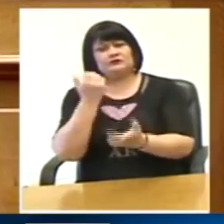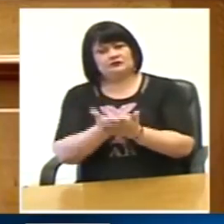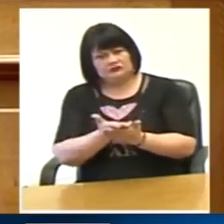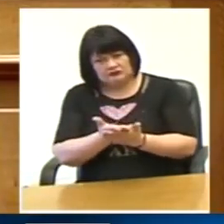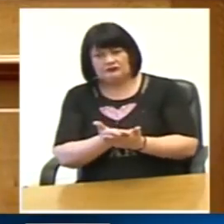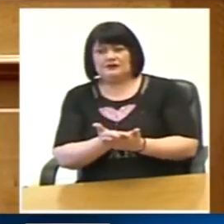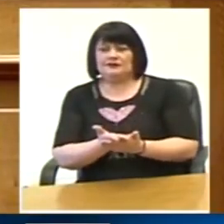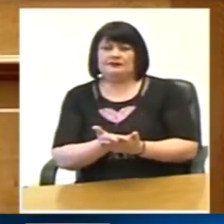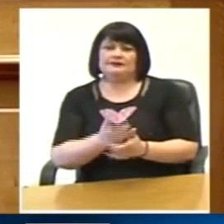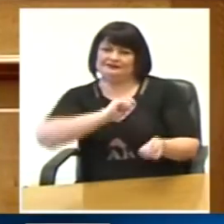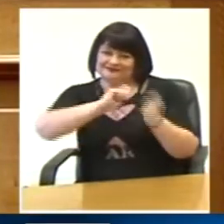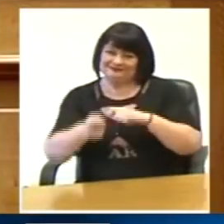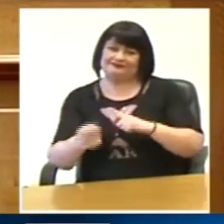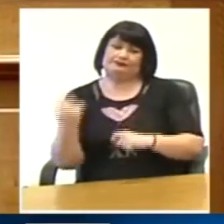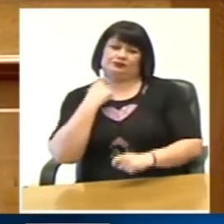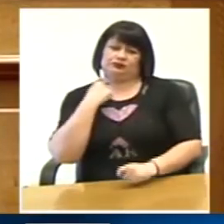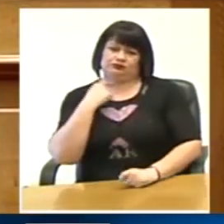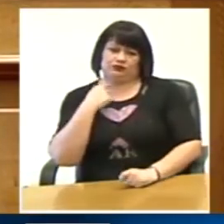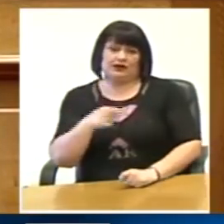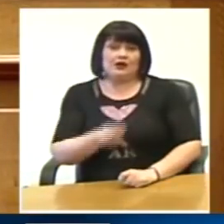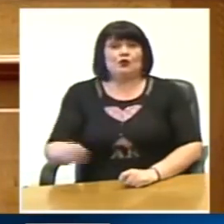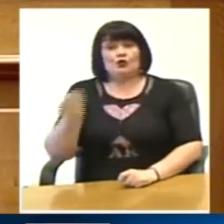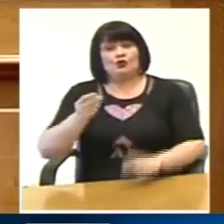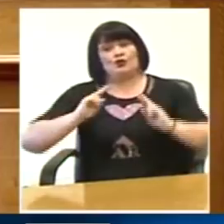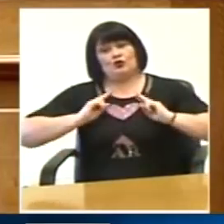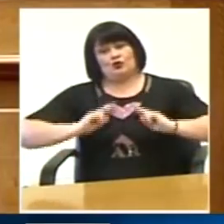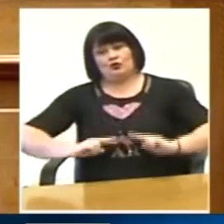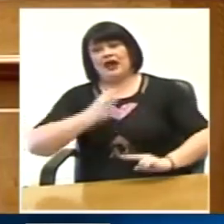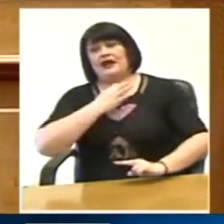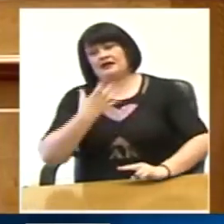την όχι μόνο την αποκατάσταση των απολειών, αλλά πάνω απ' όλα την ικανοποίηση των σύγχρονων αναγκών του.